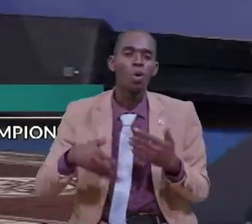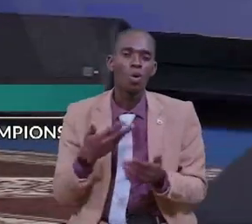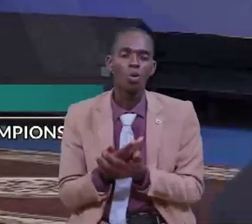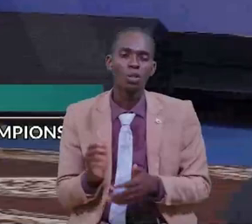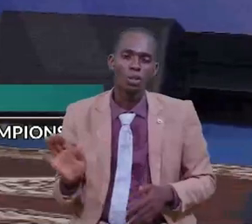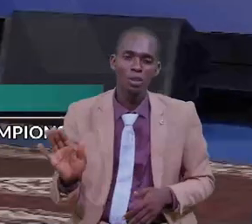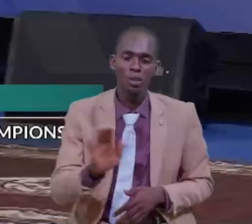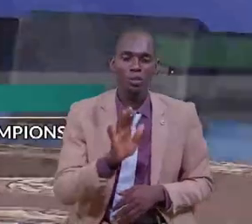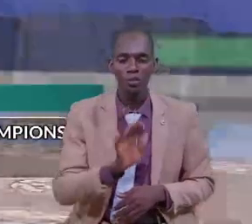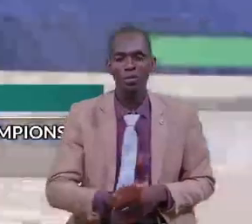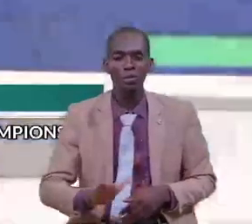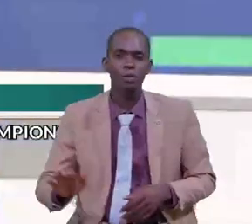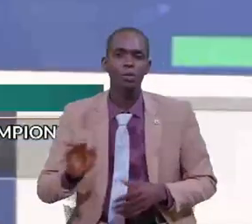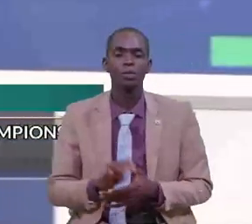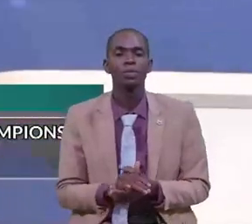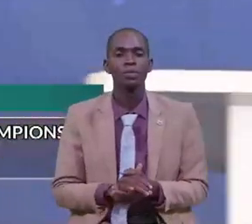race.